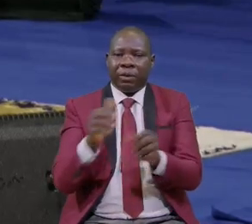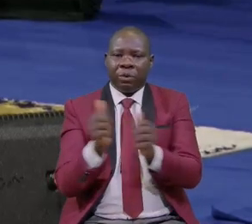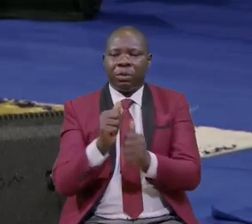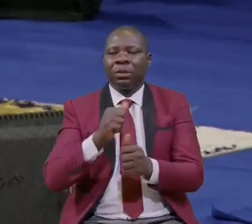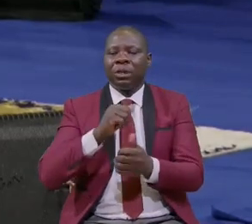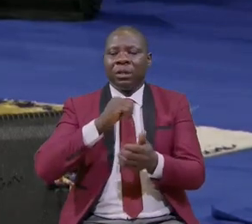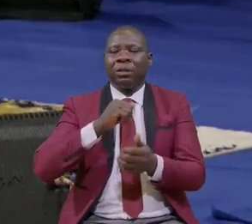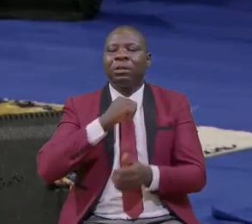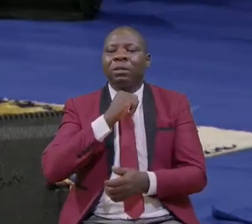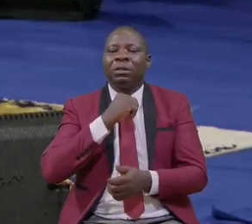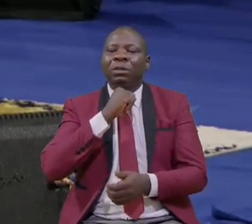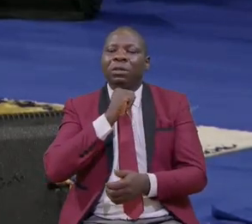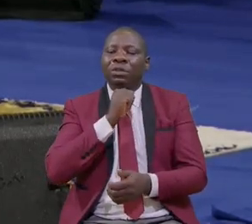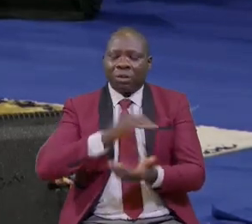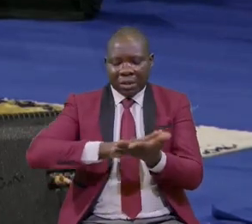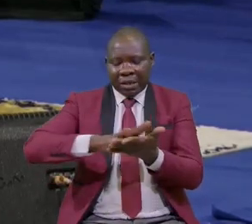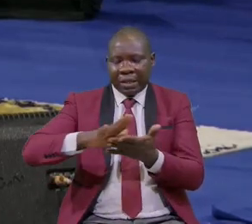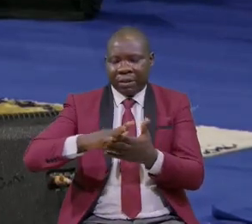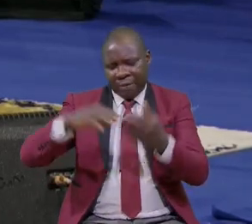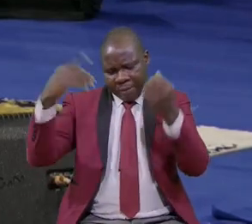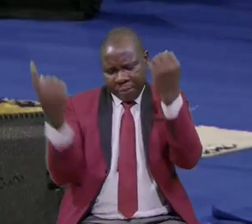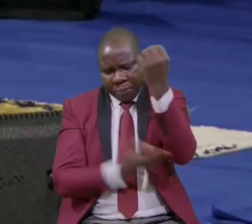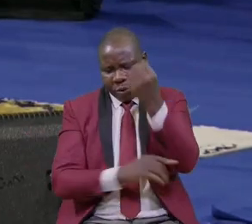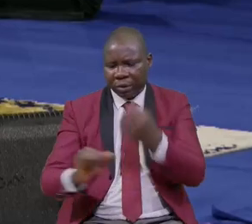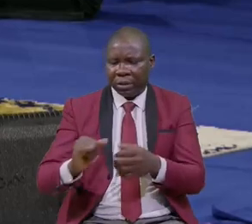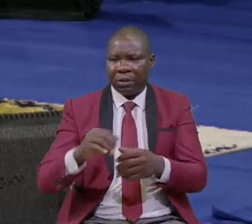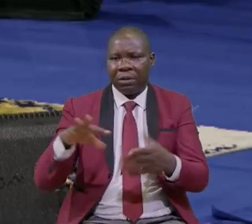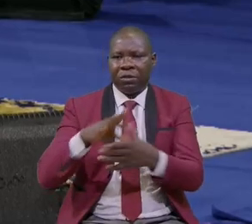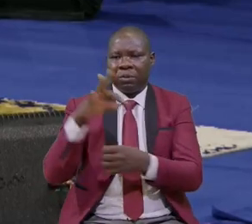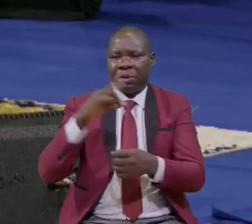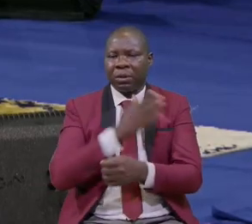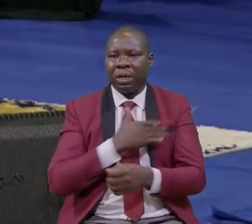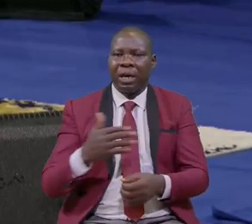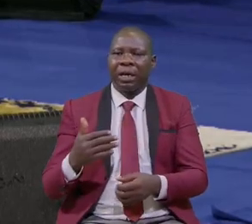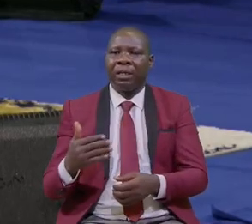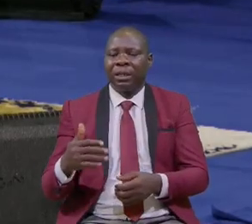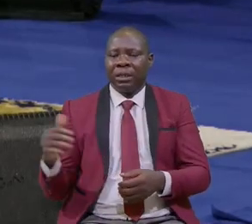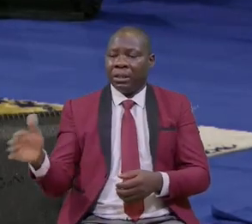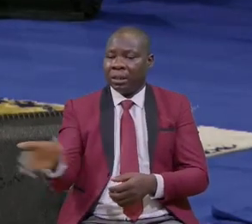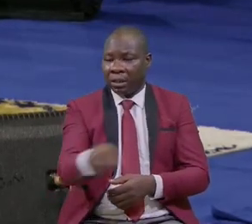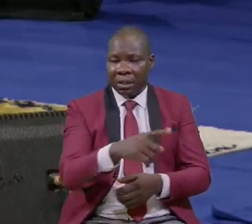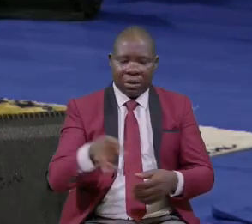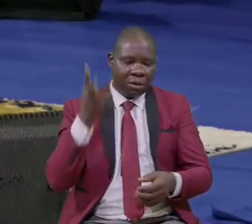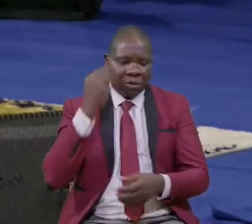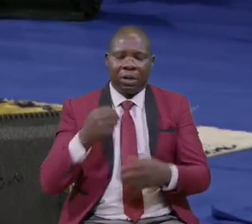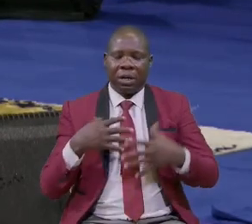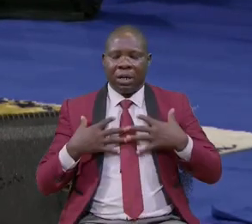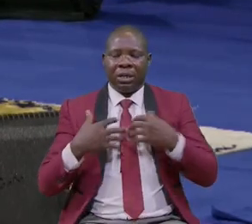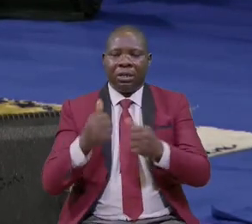tourmenté par des esprits impurs et tous était